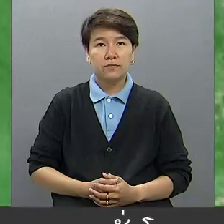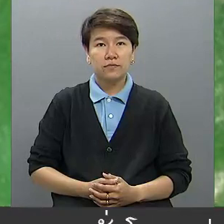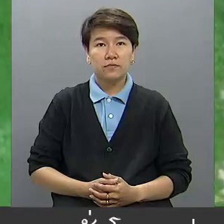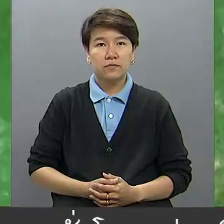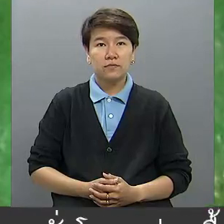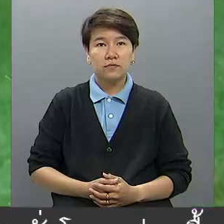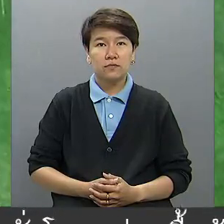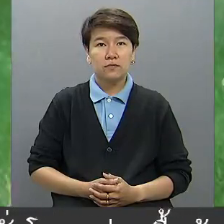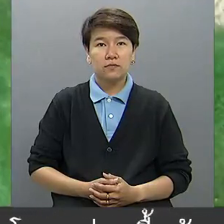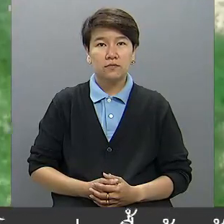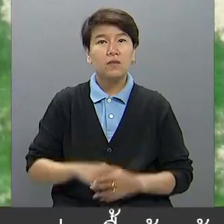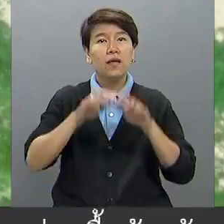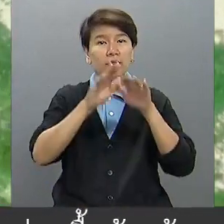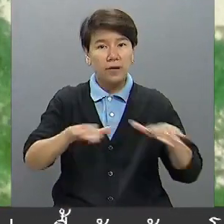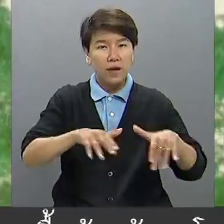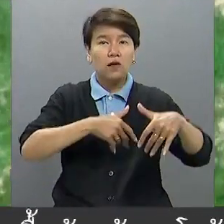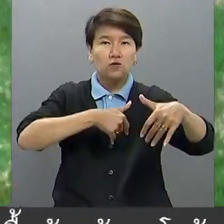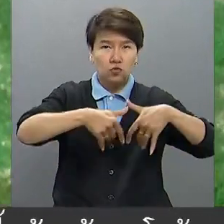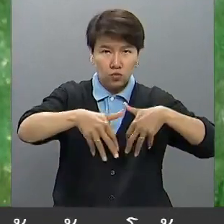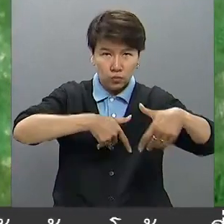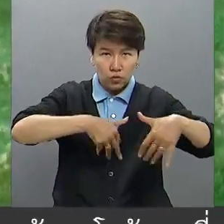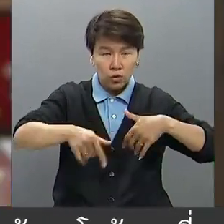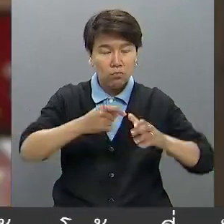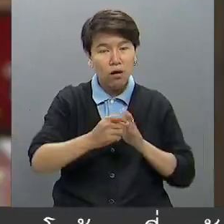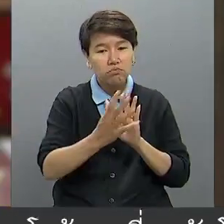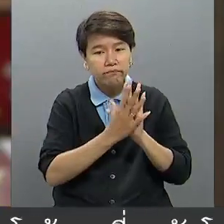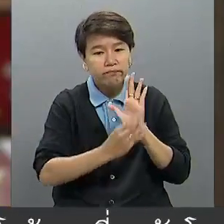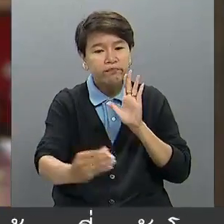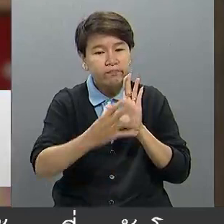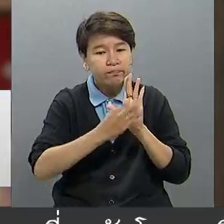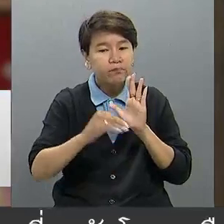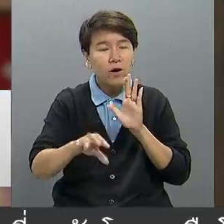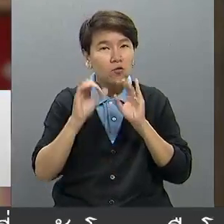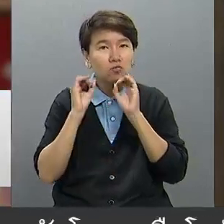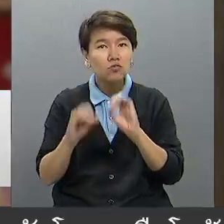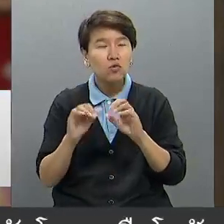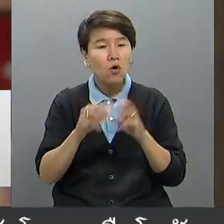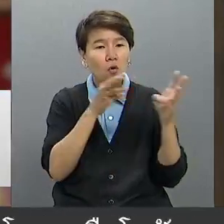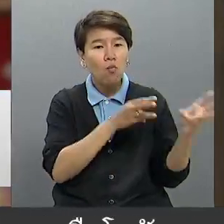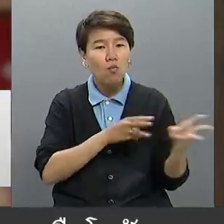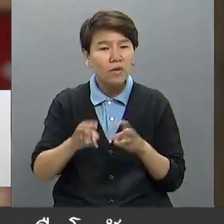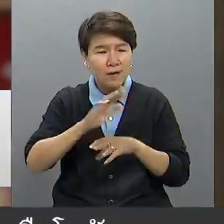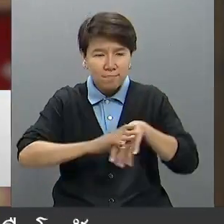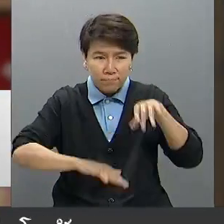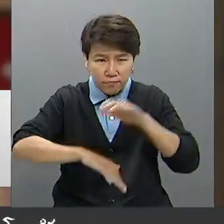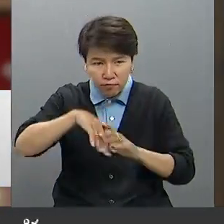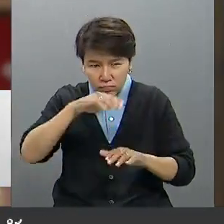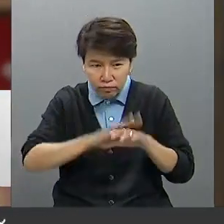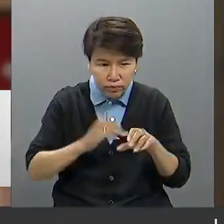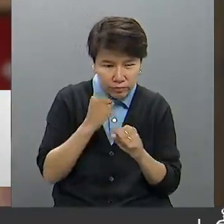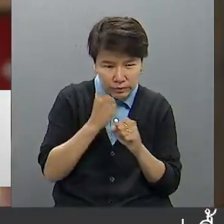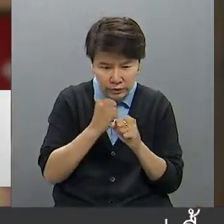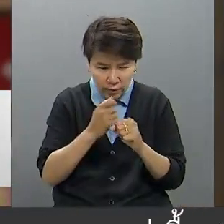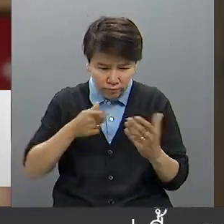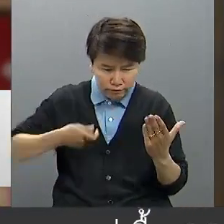เด็กในชุมชนเราเนี่ยเราก็จะมีการถ่ายทอดเรื่องภูมิปัญญาการทำว่าวไทยนะครับเพราะว่าการทำว่าวเนี่ยเป็น